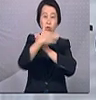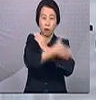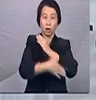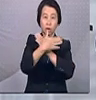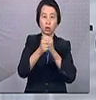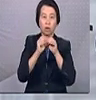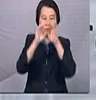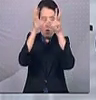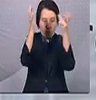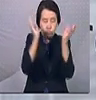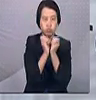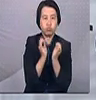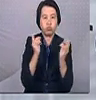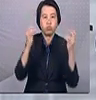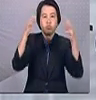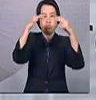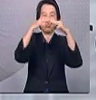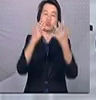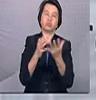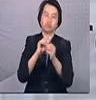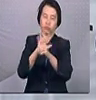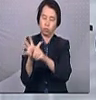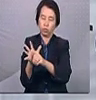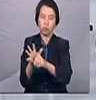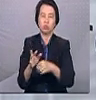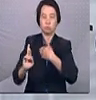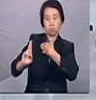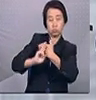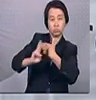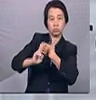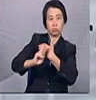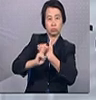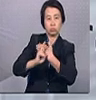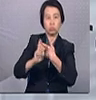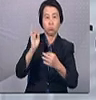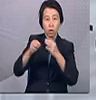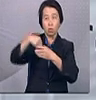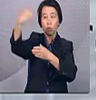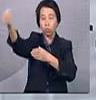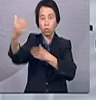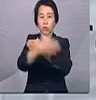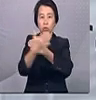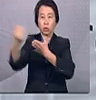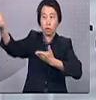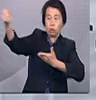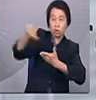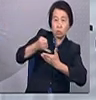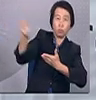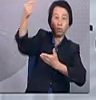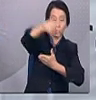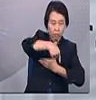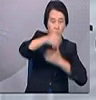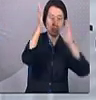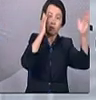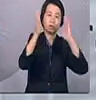COVID-19. Justru sememangnya terdapat risiko bagi kes-kes luar negara diimport COVID-19 ke